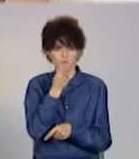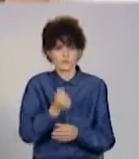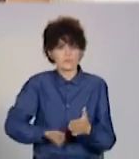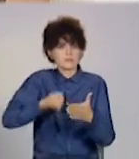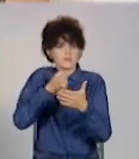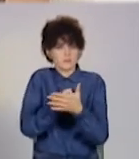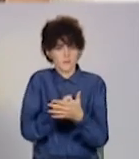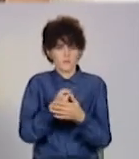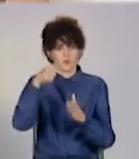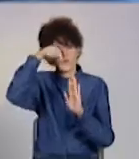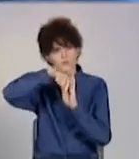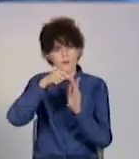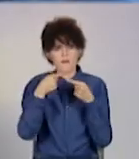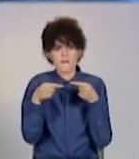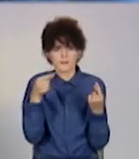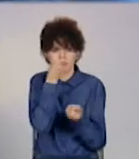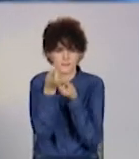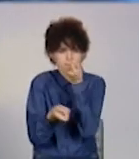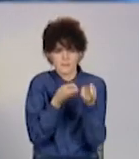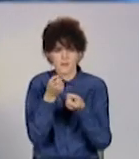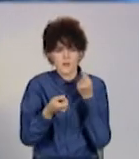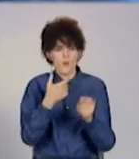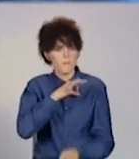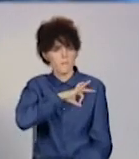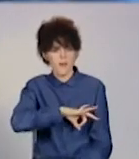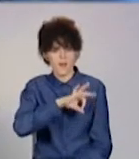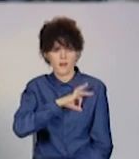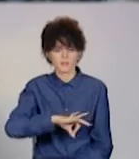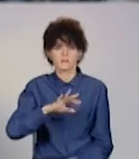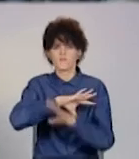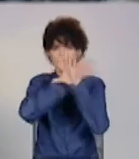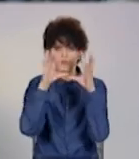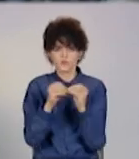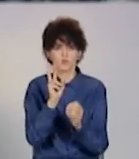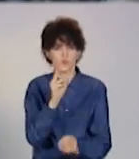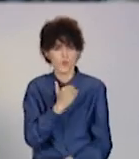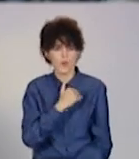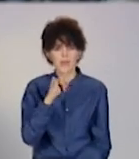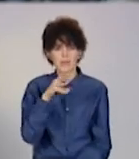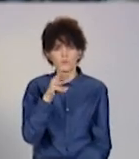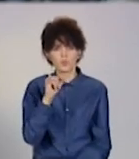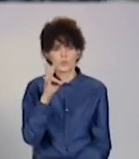от дуже багато мікроелементів. Такий продукт особливо корисний тим, хто хоче зміцнити імунітет або ж